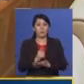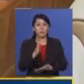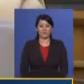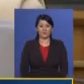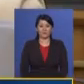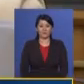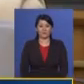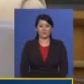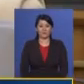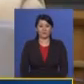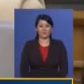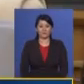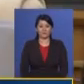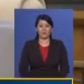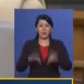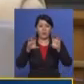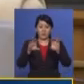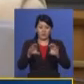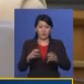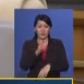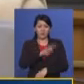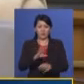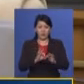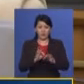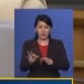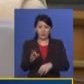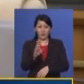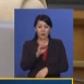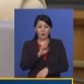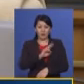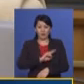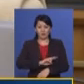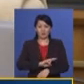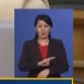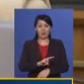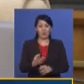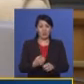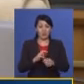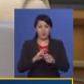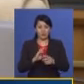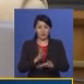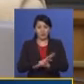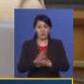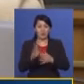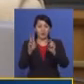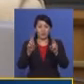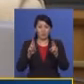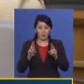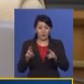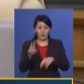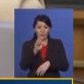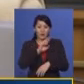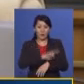жүктеледі. Заң жобасының нормалары қарыздық еңбек саласында жұмыс істейтін азаматтардың қауіпсіздік және гигиена талаптарына сай келетін